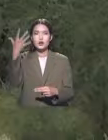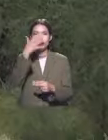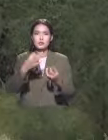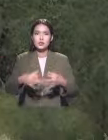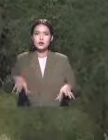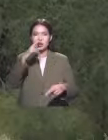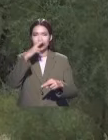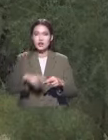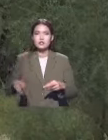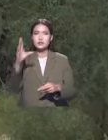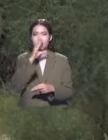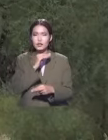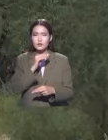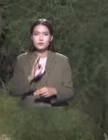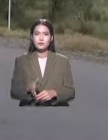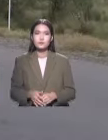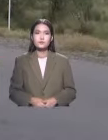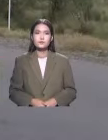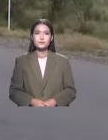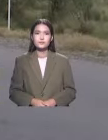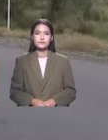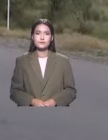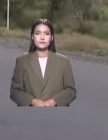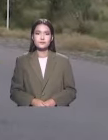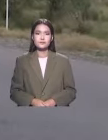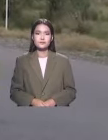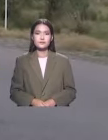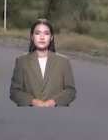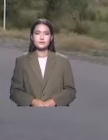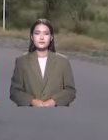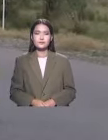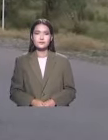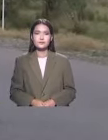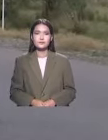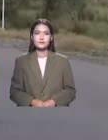мерзімге бас бостандығынан айырылуы мүмкін. Мөлдір Жаққан, Игорь Волох, Астана Таймс, Алматы облысы.